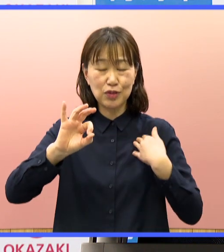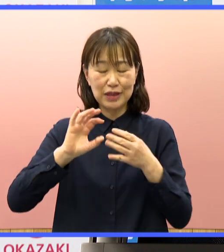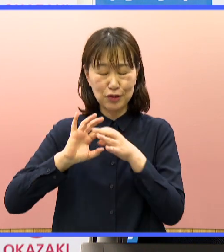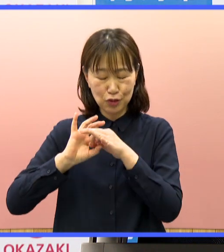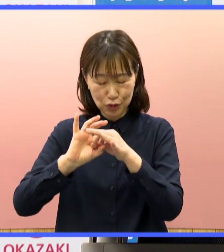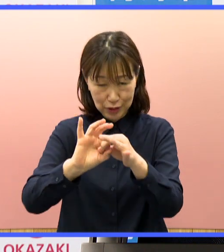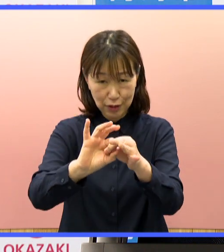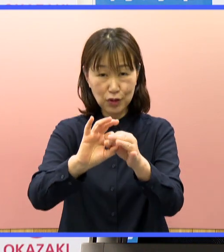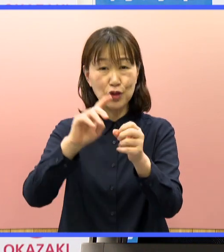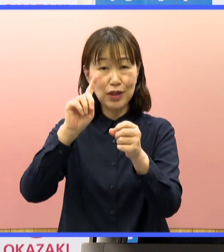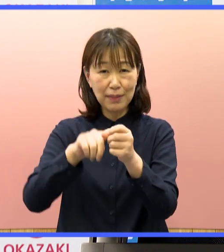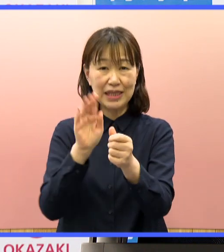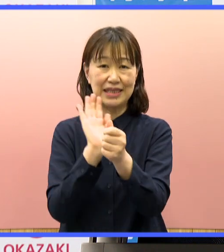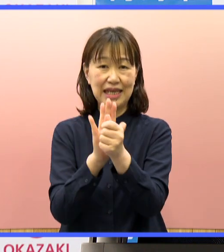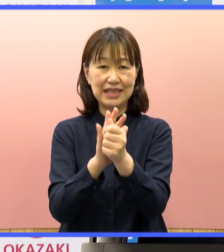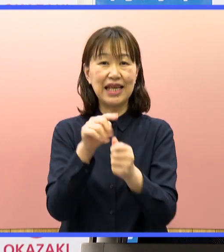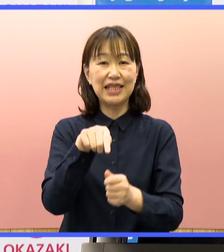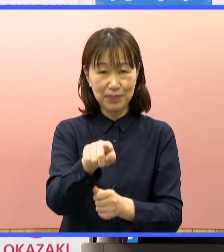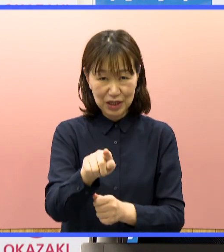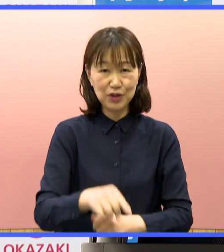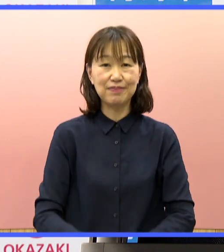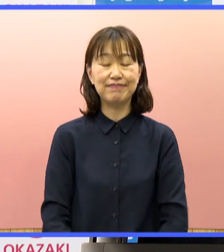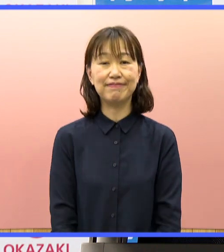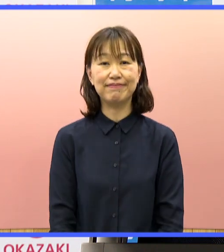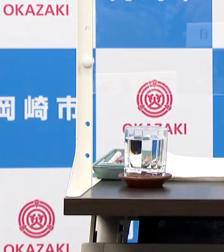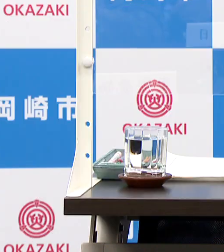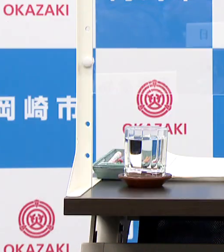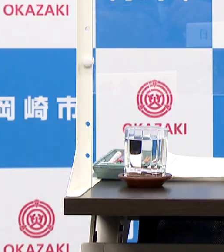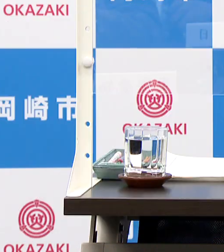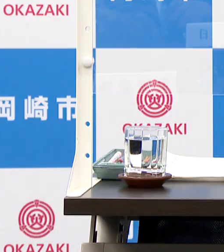してまいりますということでございます。